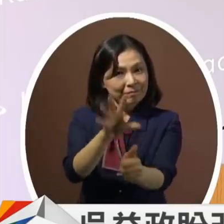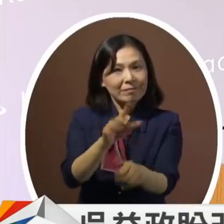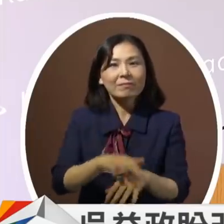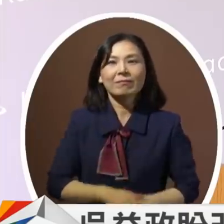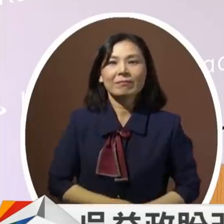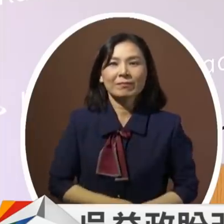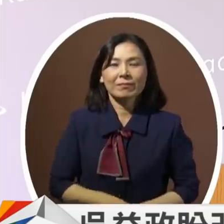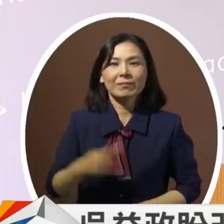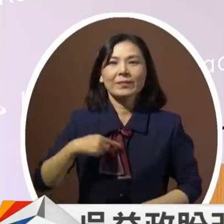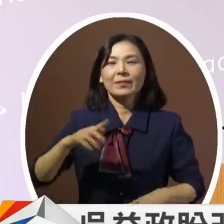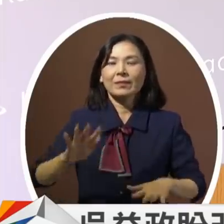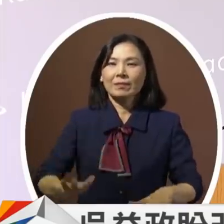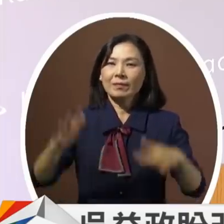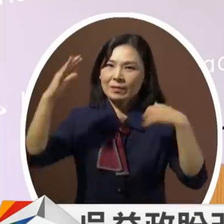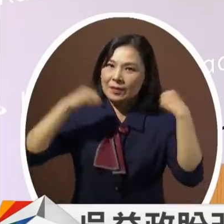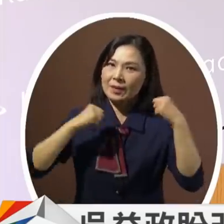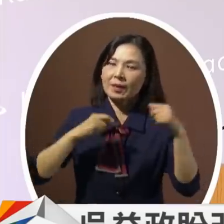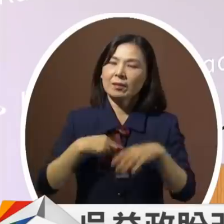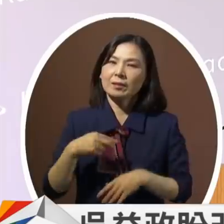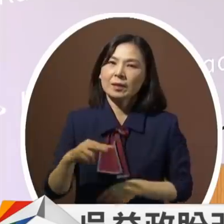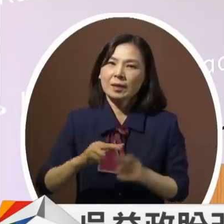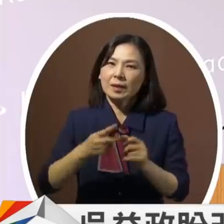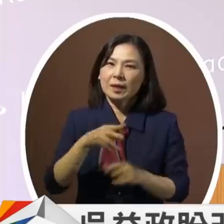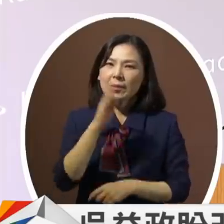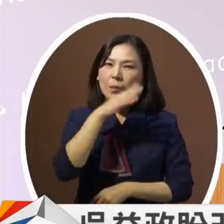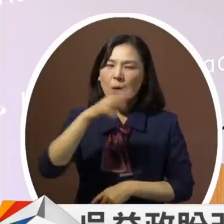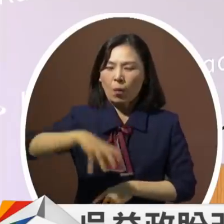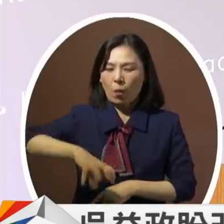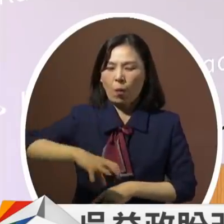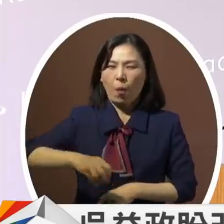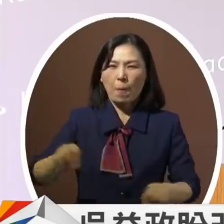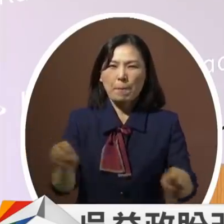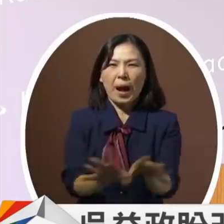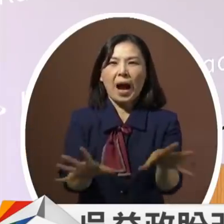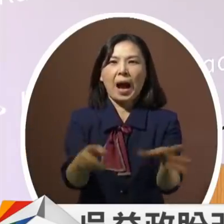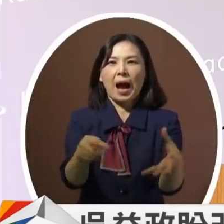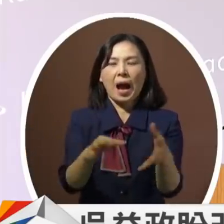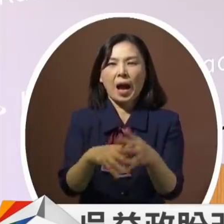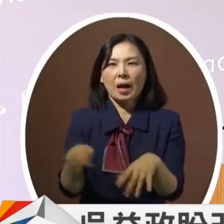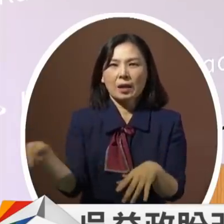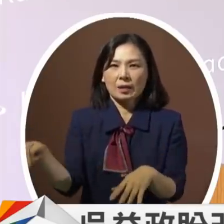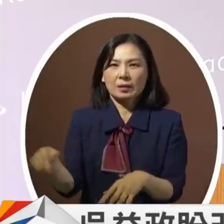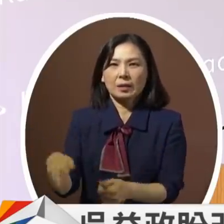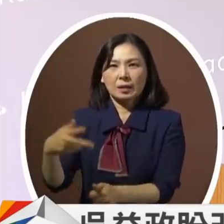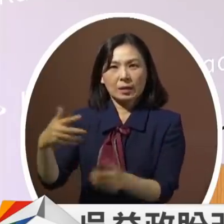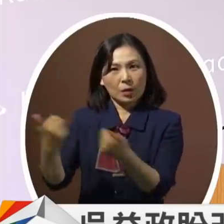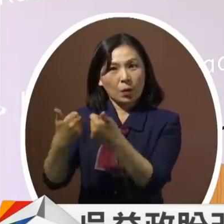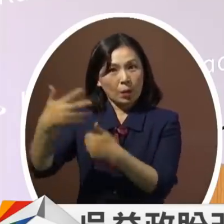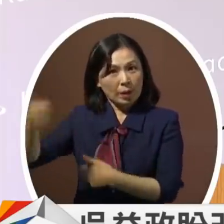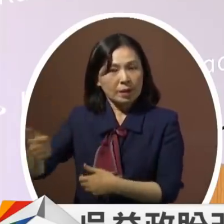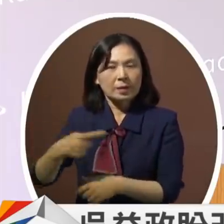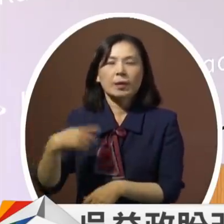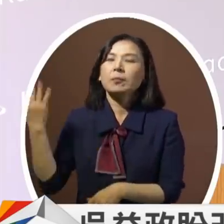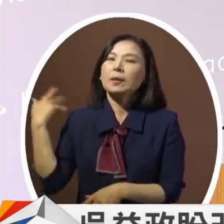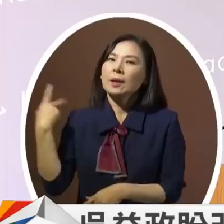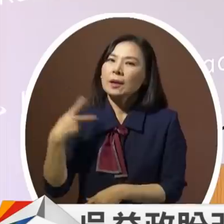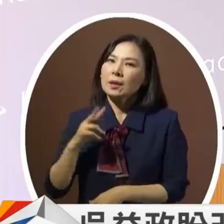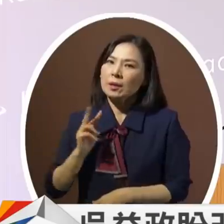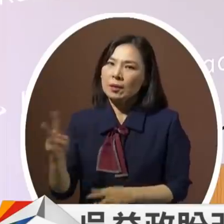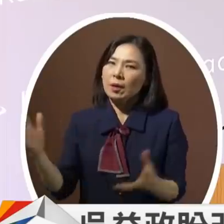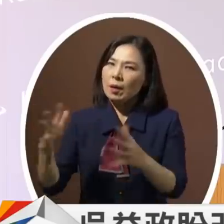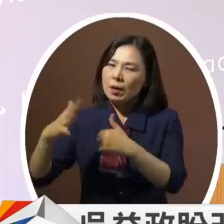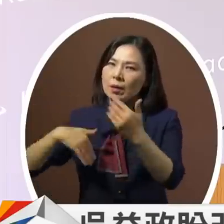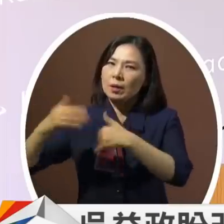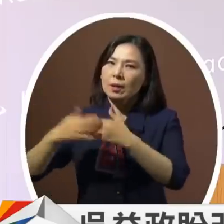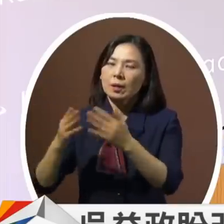跟气爆的会长陈冠荣我们过去合作解决赔偿的问题那